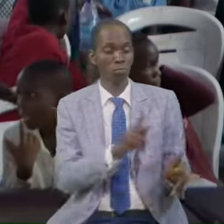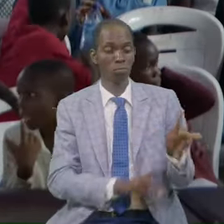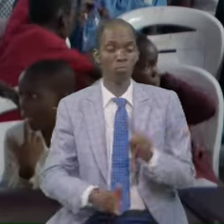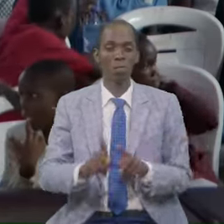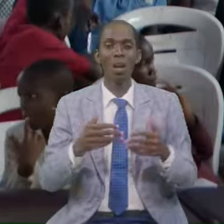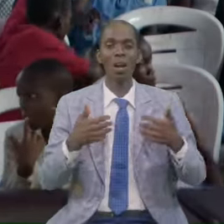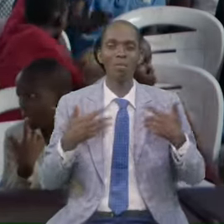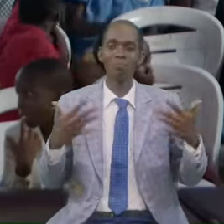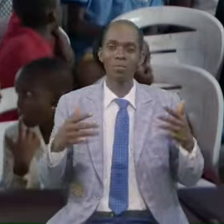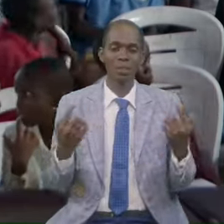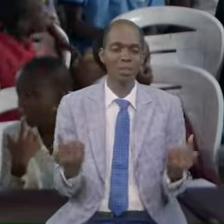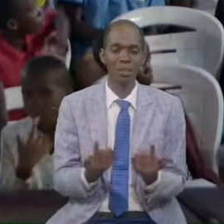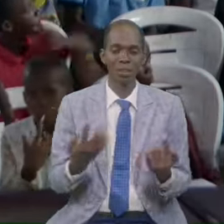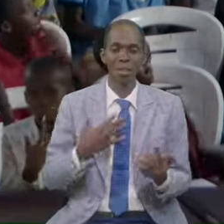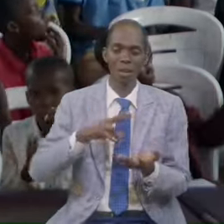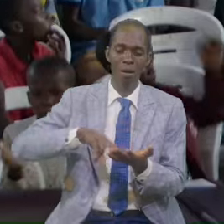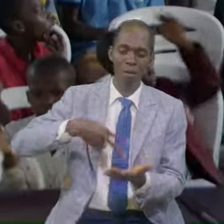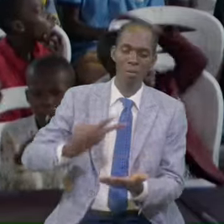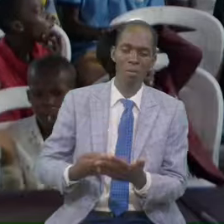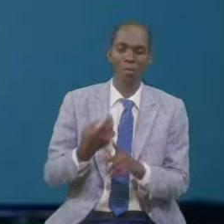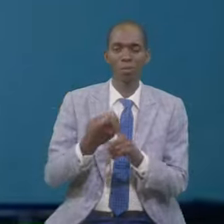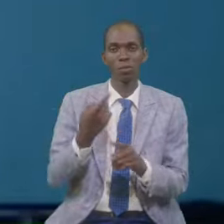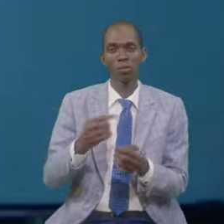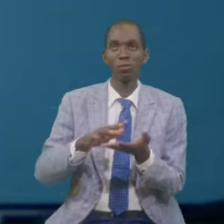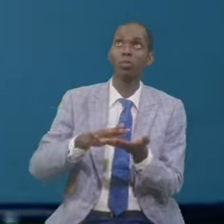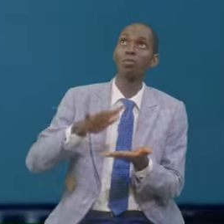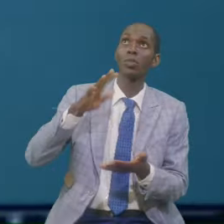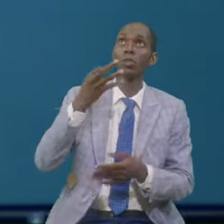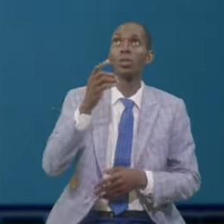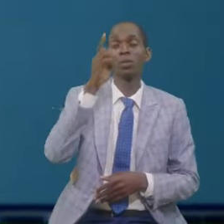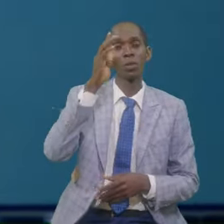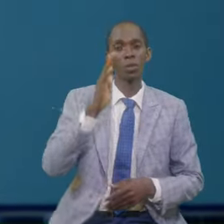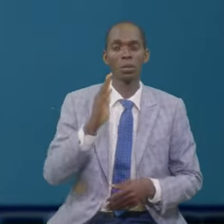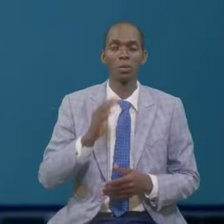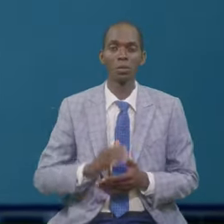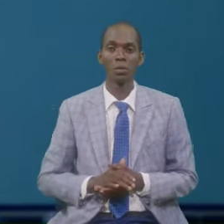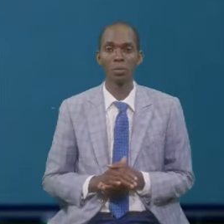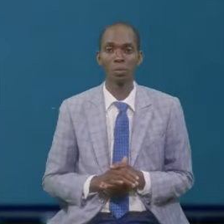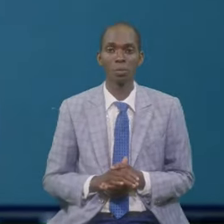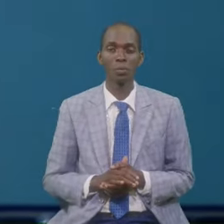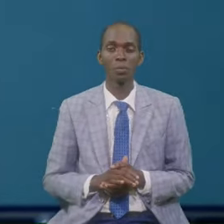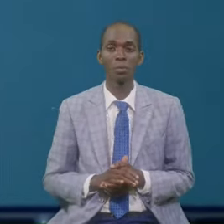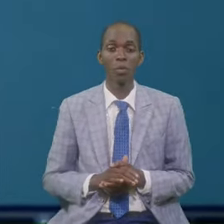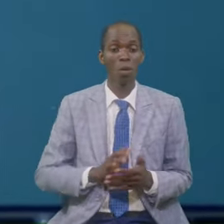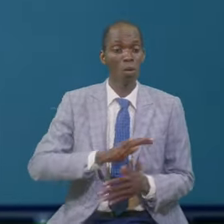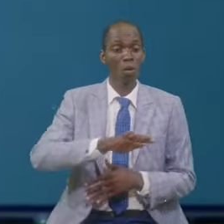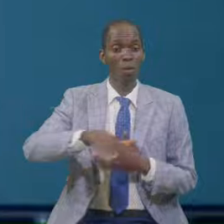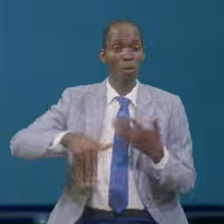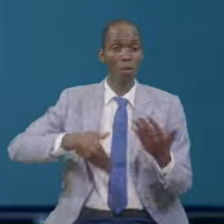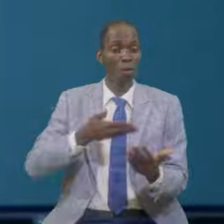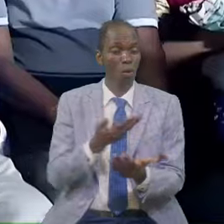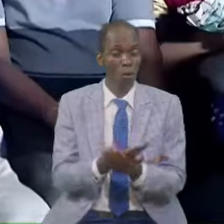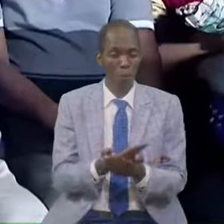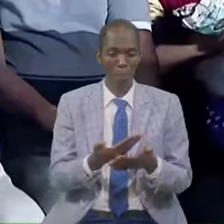the glory of God. ఏ భేదమును లేదు, అందరూ పాపము చేసి దేవుడు అనుగ్రహించు మహిమను పొందలేకపోతున్నారు. All before us.